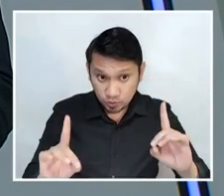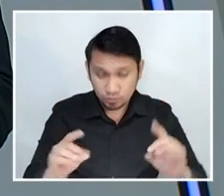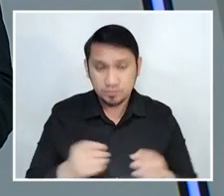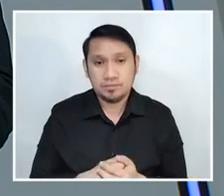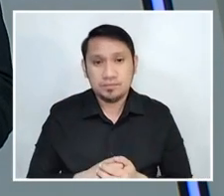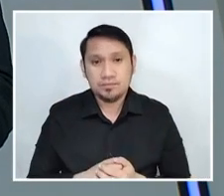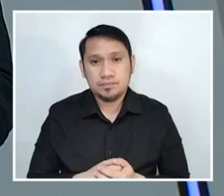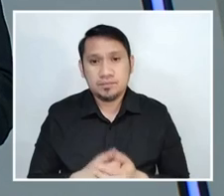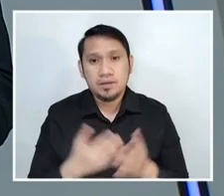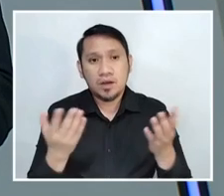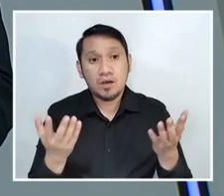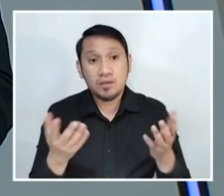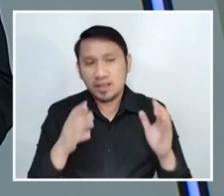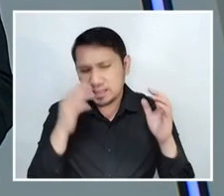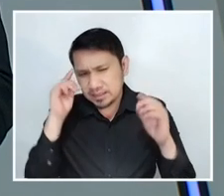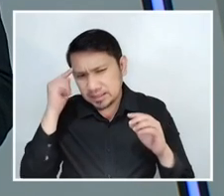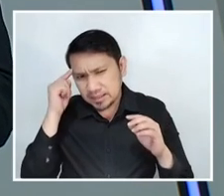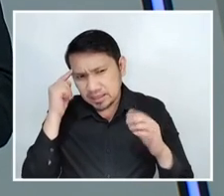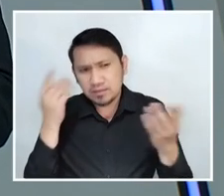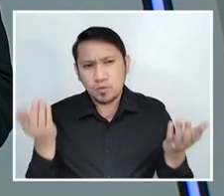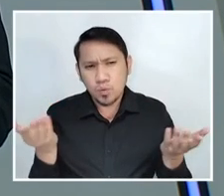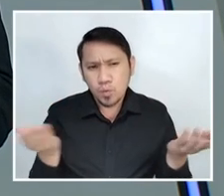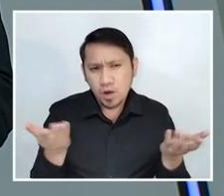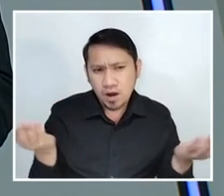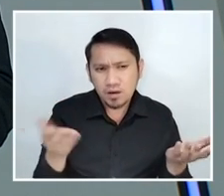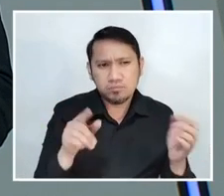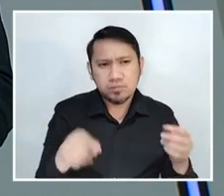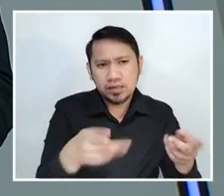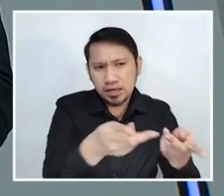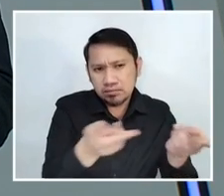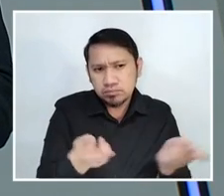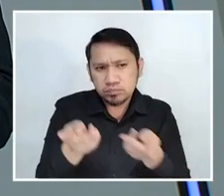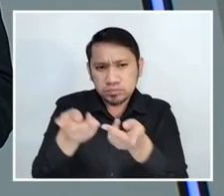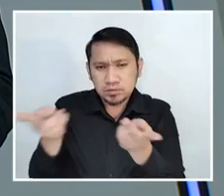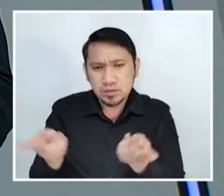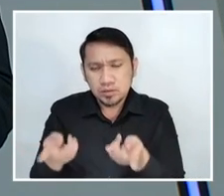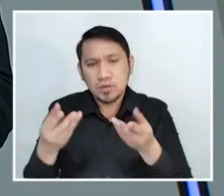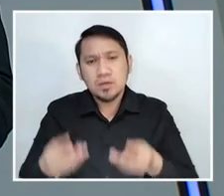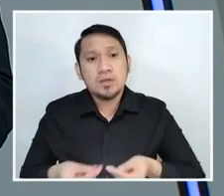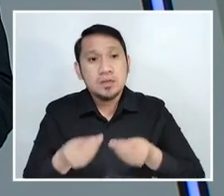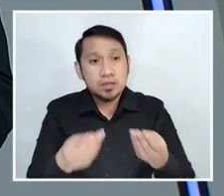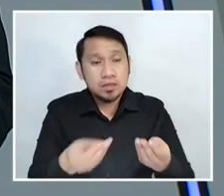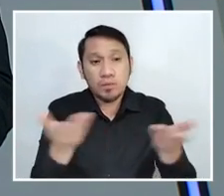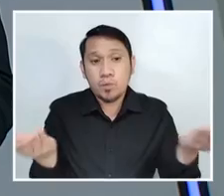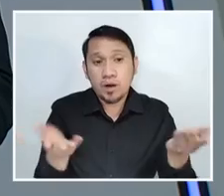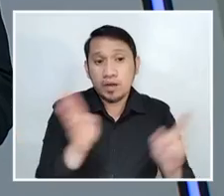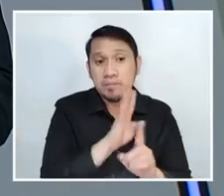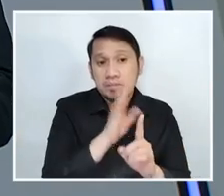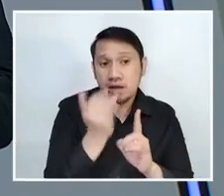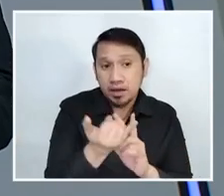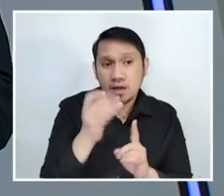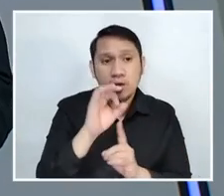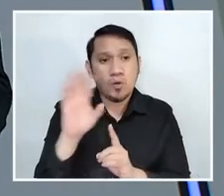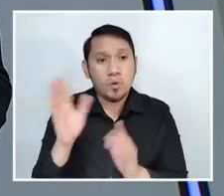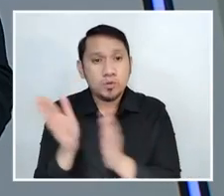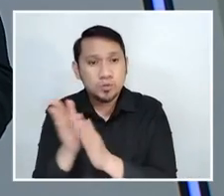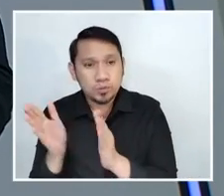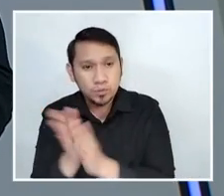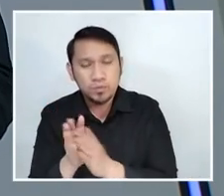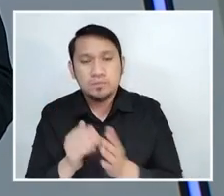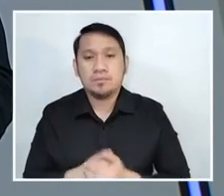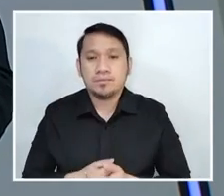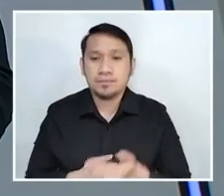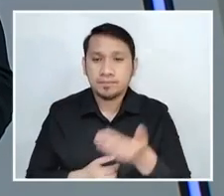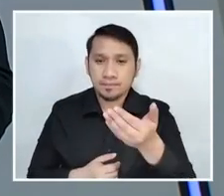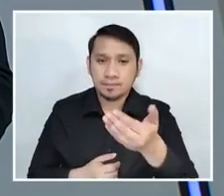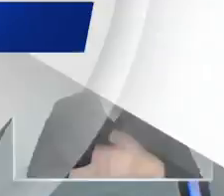ng off-site payout kung saan ipamamahagi ang ayudang pang-eskwela sa mga barangay o paaralan. Nagpapatrol,